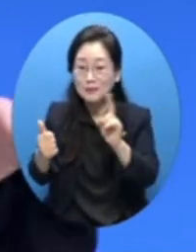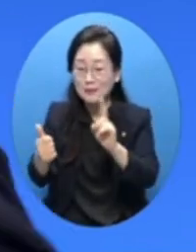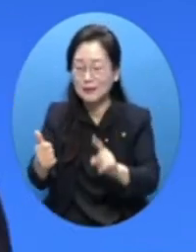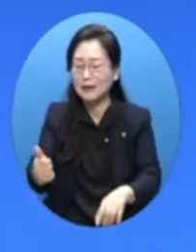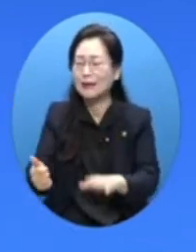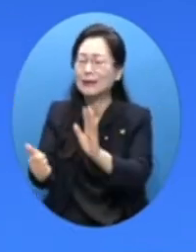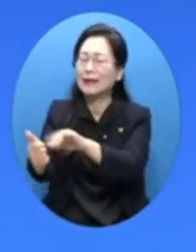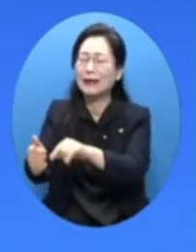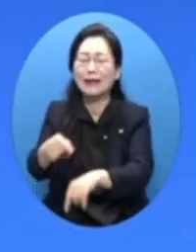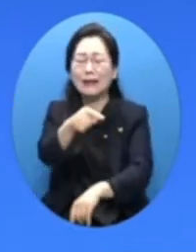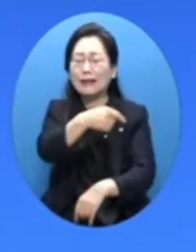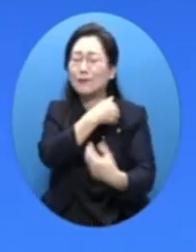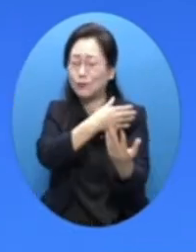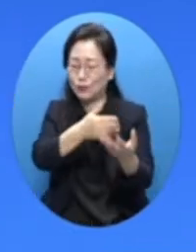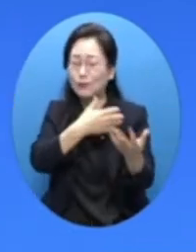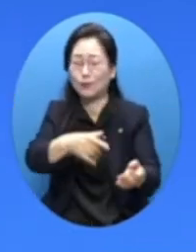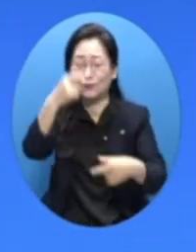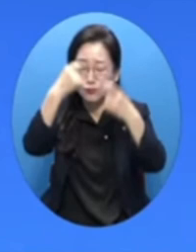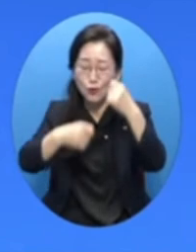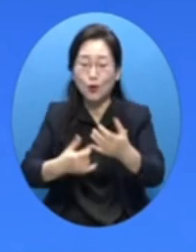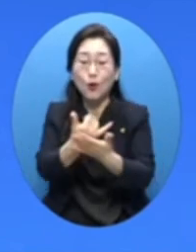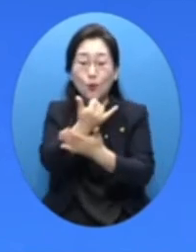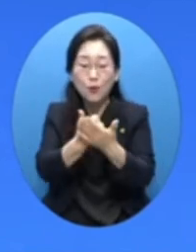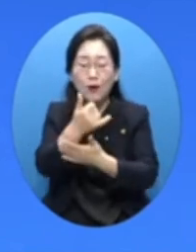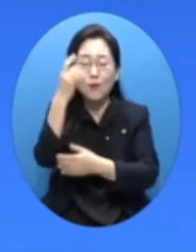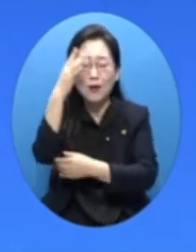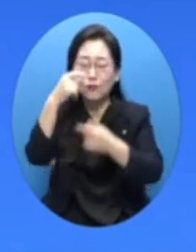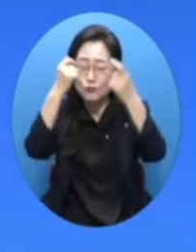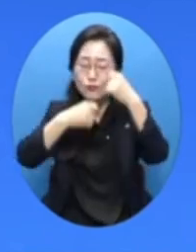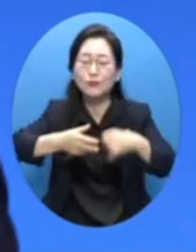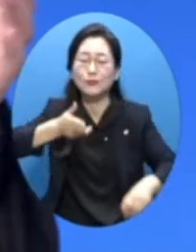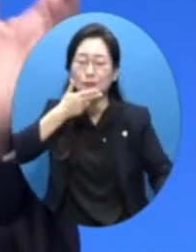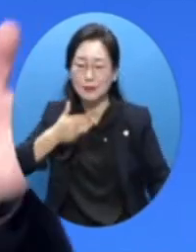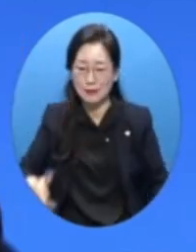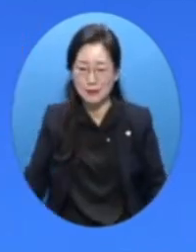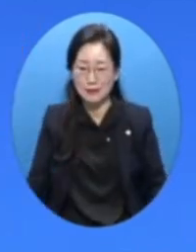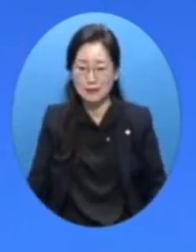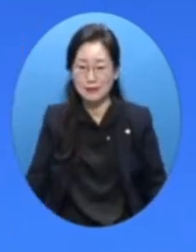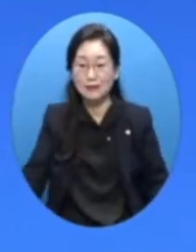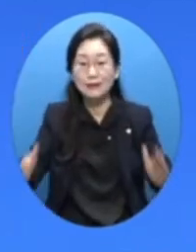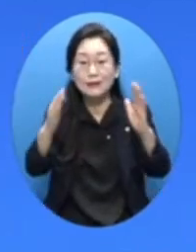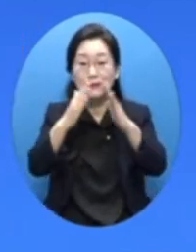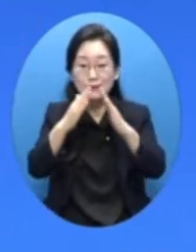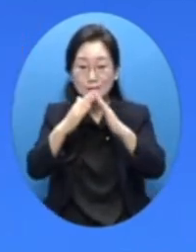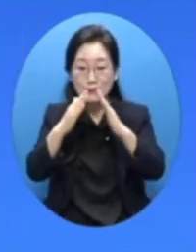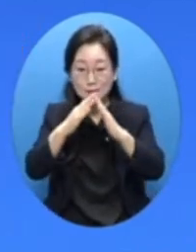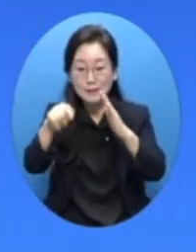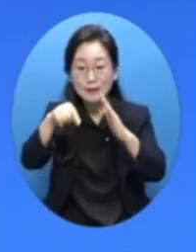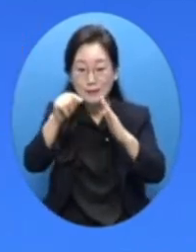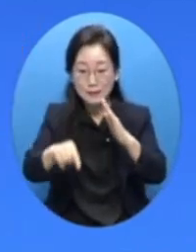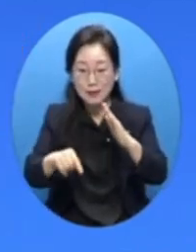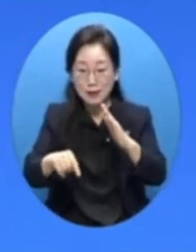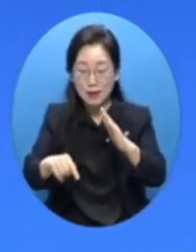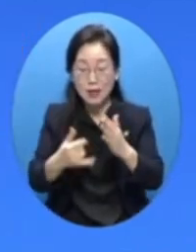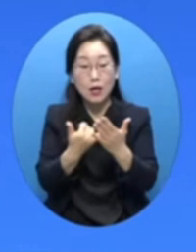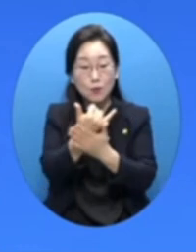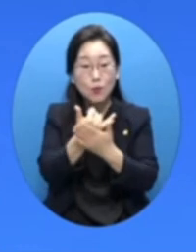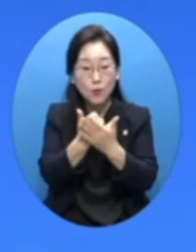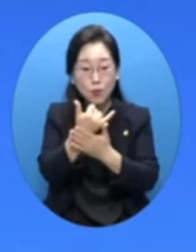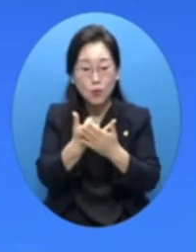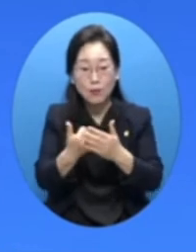울게 둬. 그 아들은 울질 않아. 집에서 장로님이 보육원을 하는데